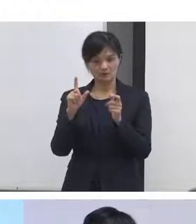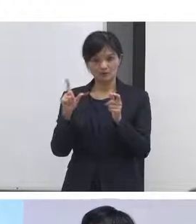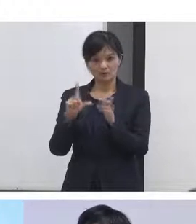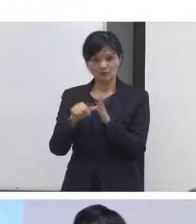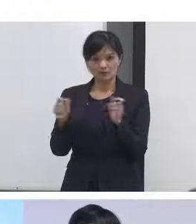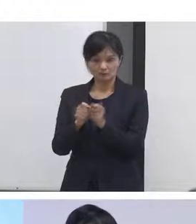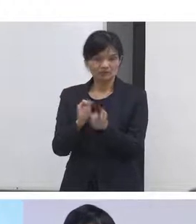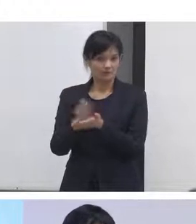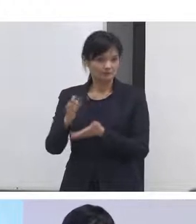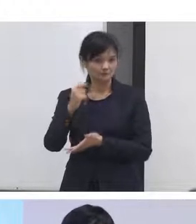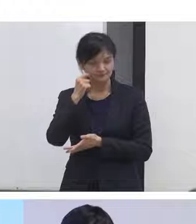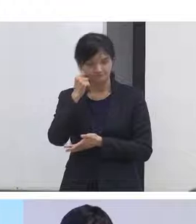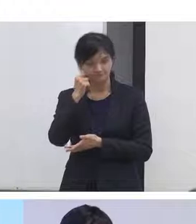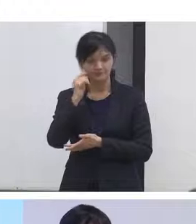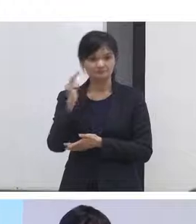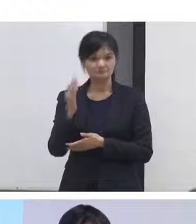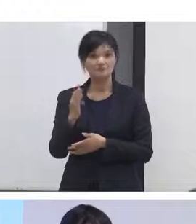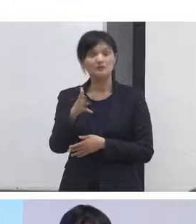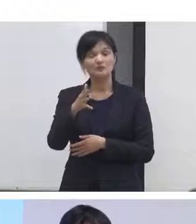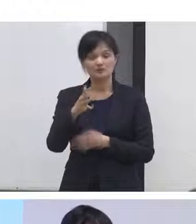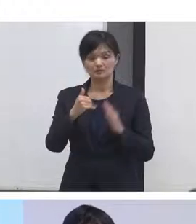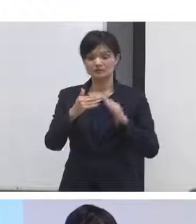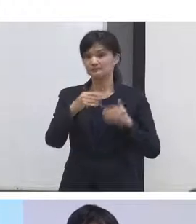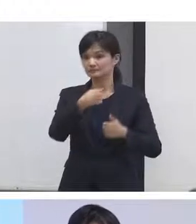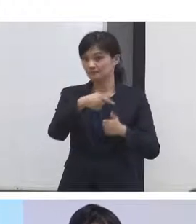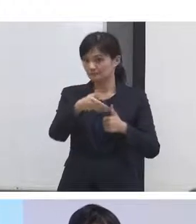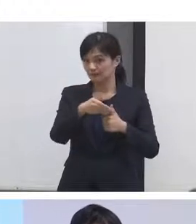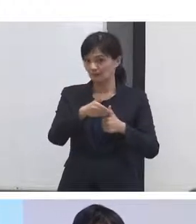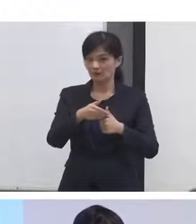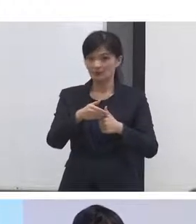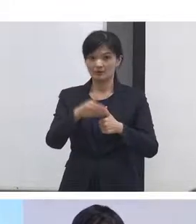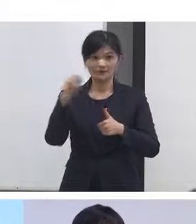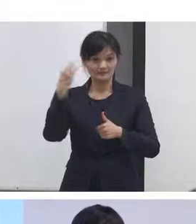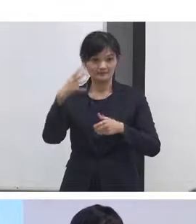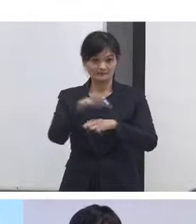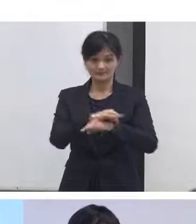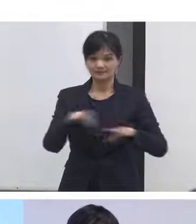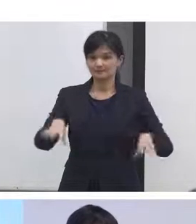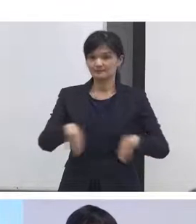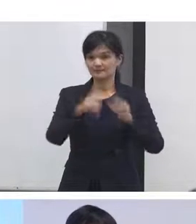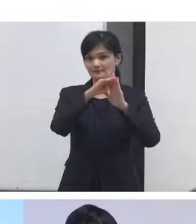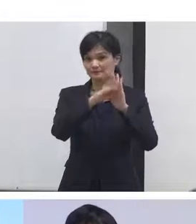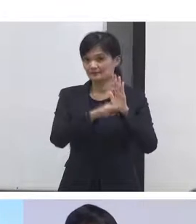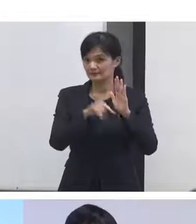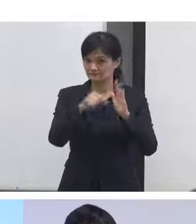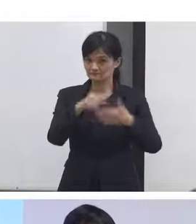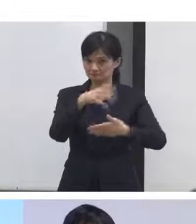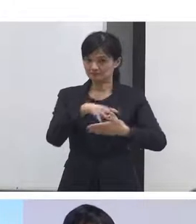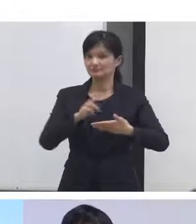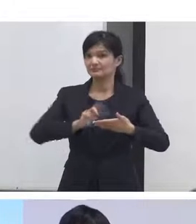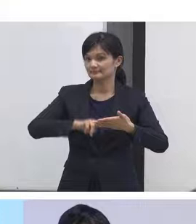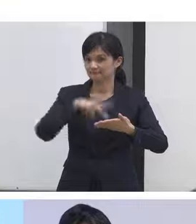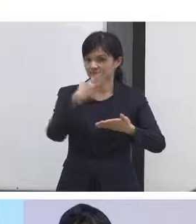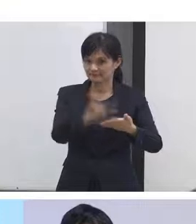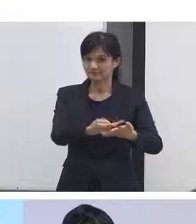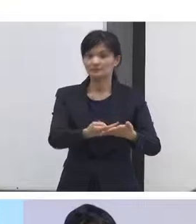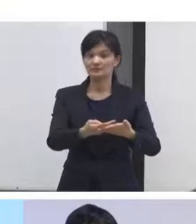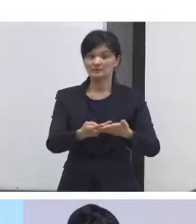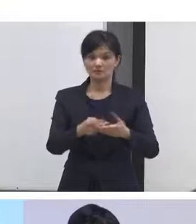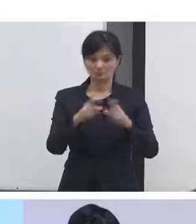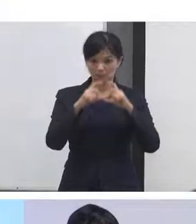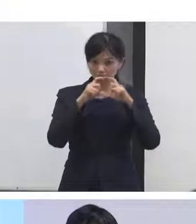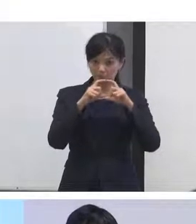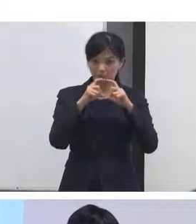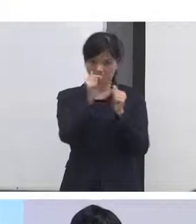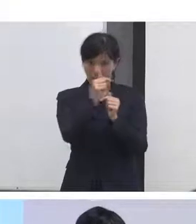是长时间就是我们从小的教育，现在新课纲有把这部分好像有改进掉非常非常多，就是都是没有标准答案，而是